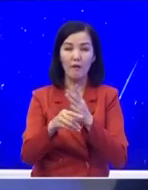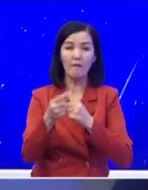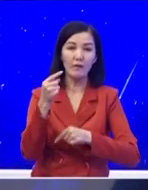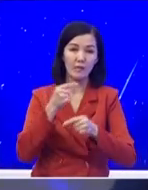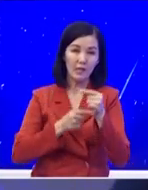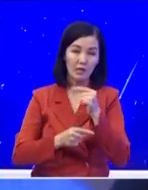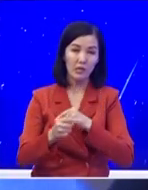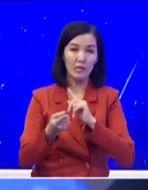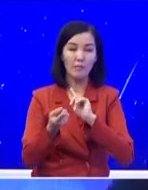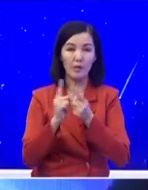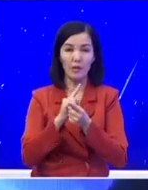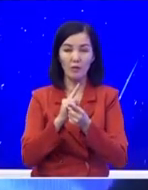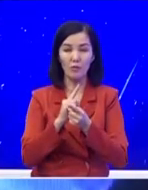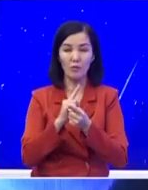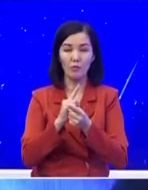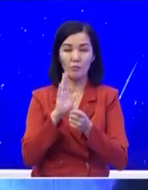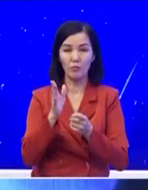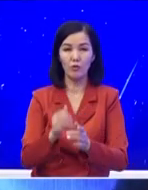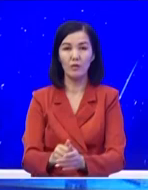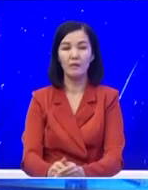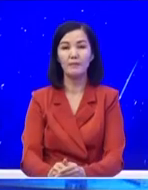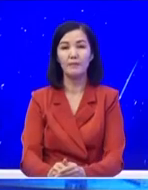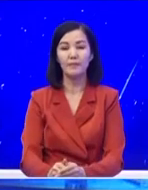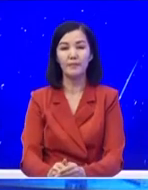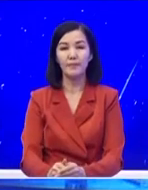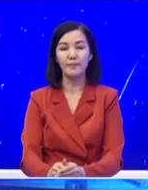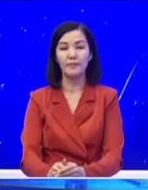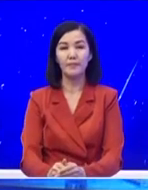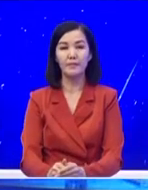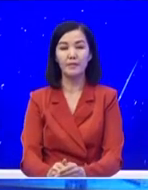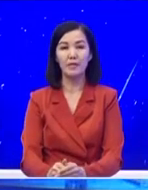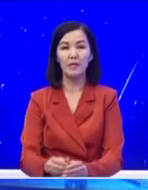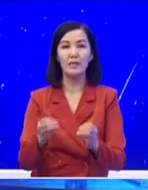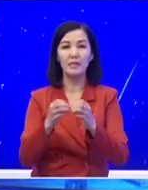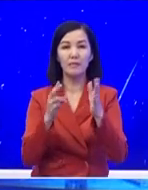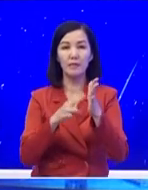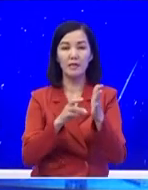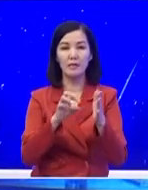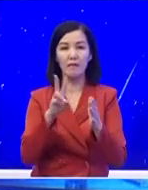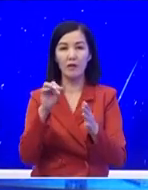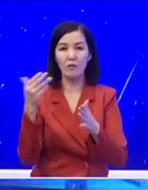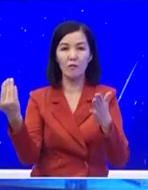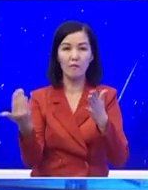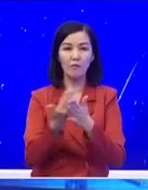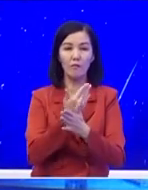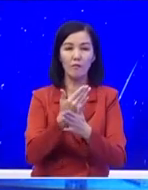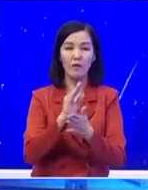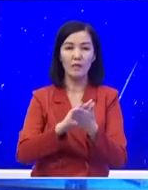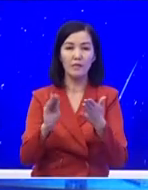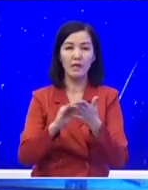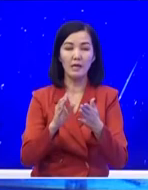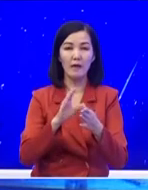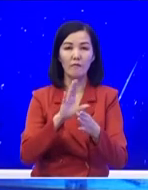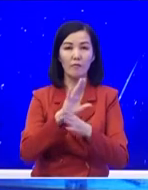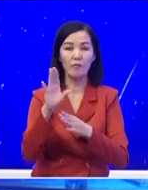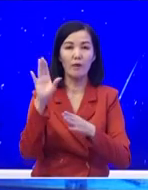возвращение и поэтапный переход между этими вариантами. 17 июля казахстанцы вновь смогут подавать заявки на